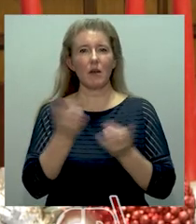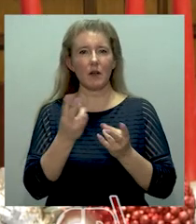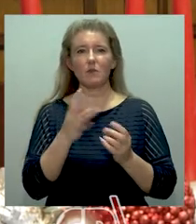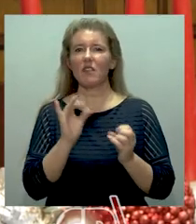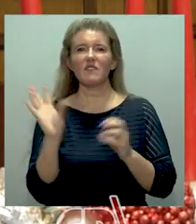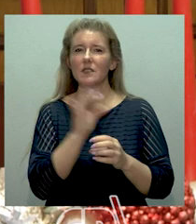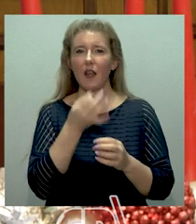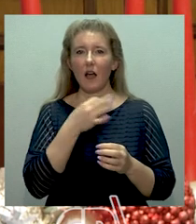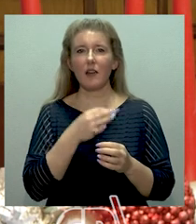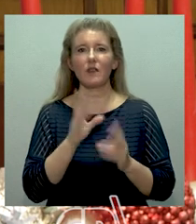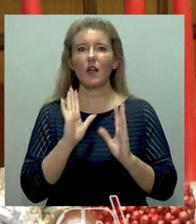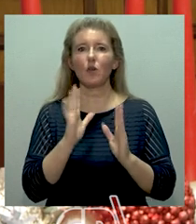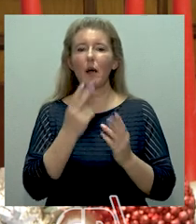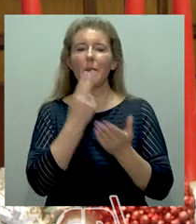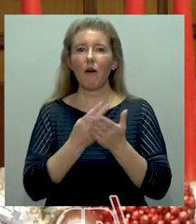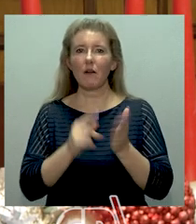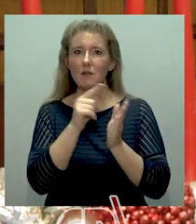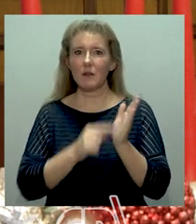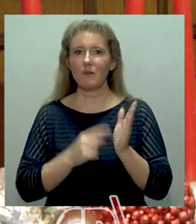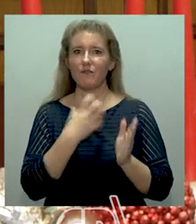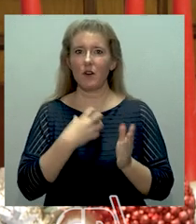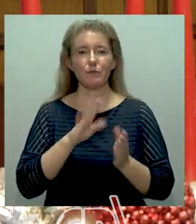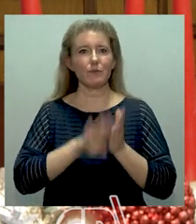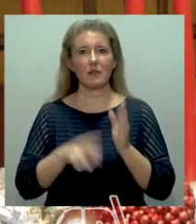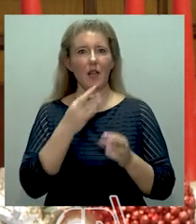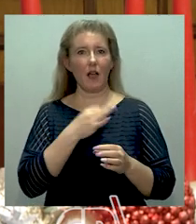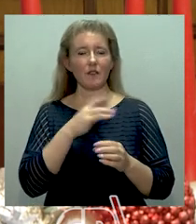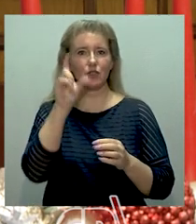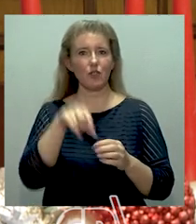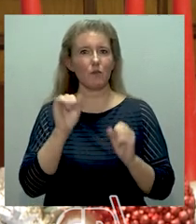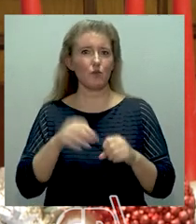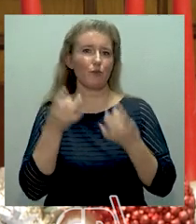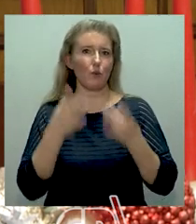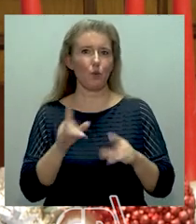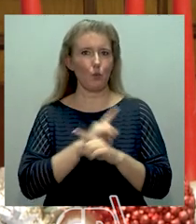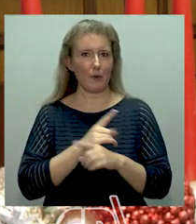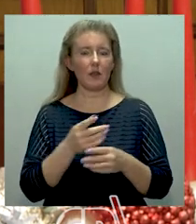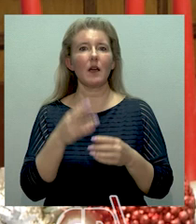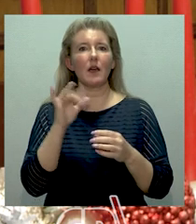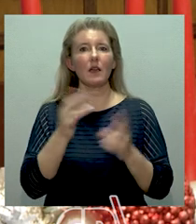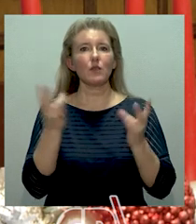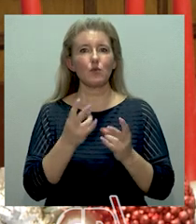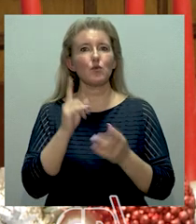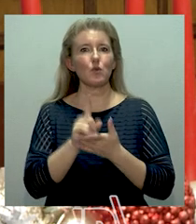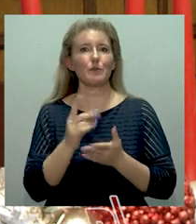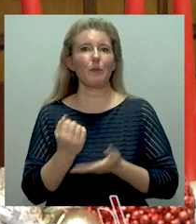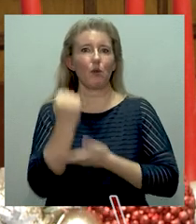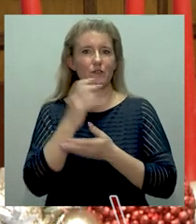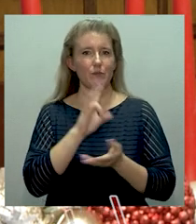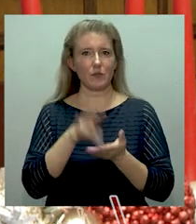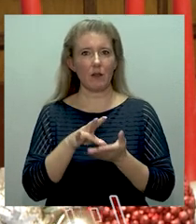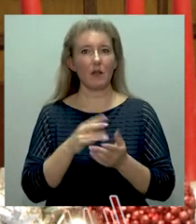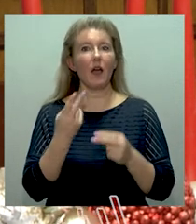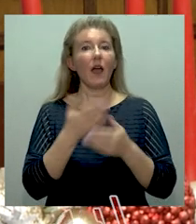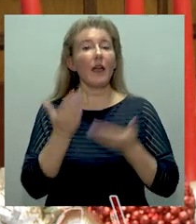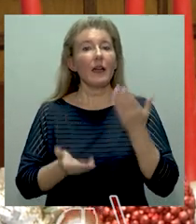всех лекарств, а вот именно когда по показаниям, что без этого лекарства человек просто может умереть, и он должен поддерживать постоянно. Так